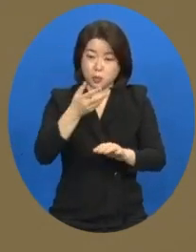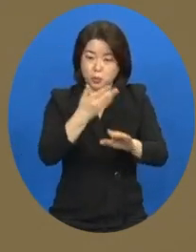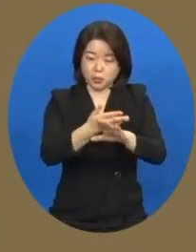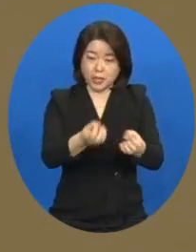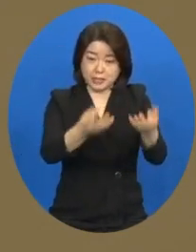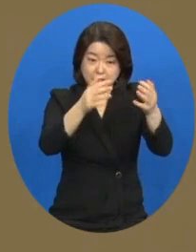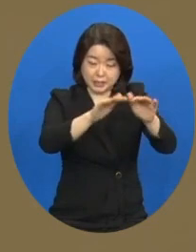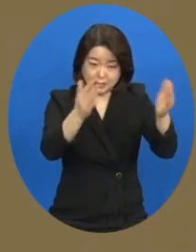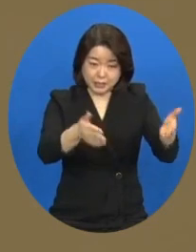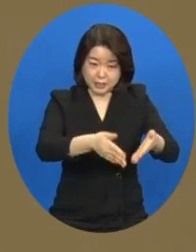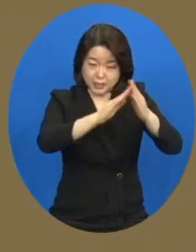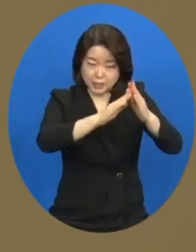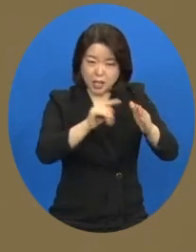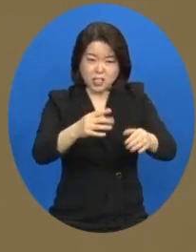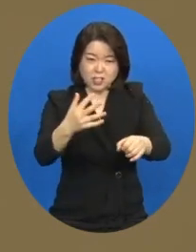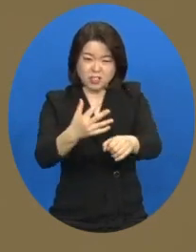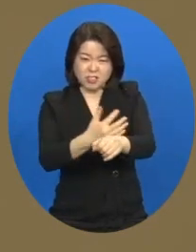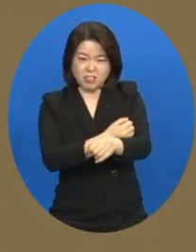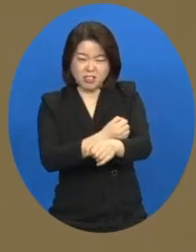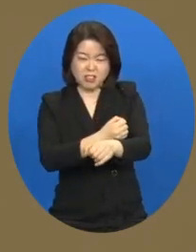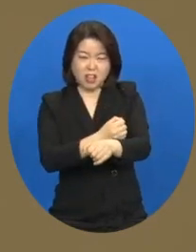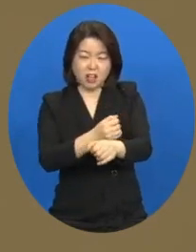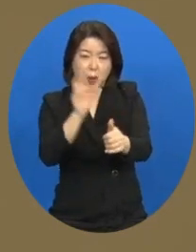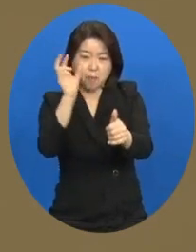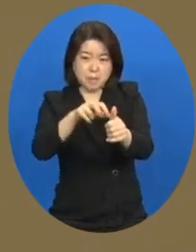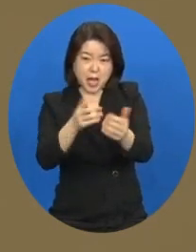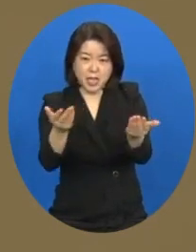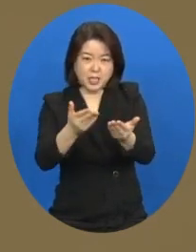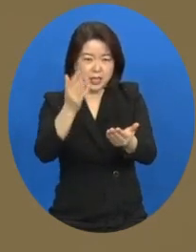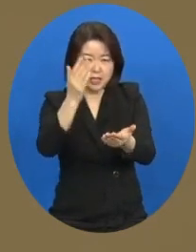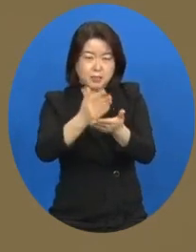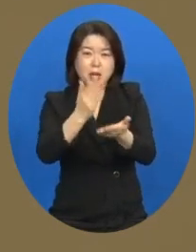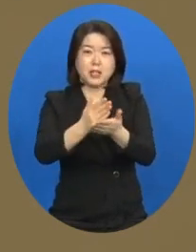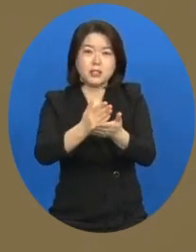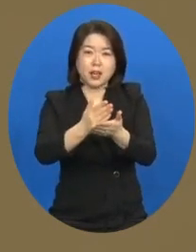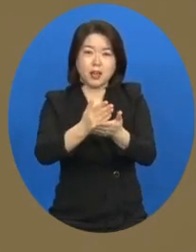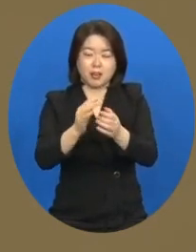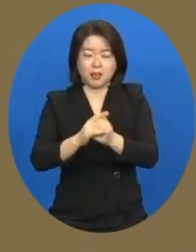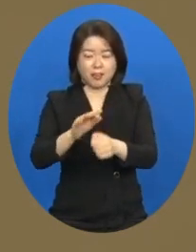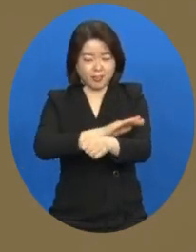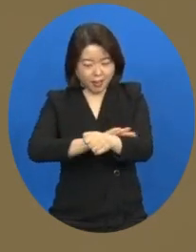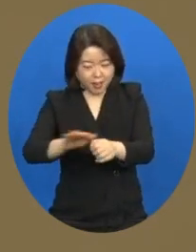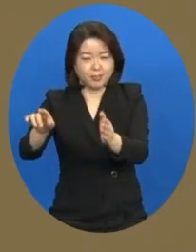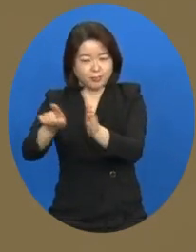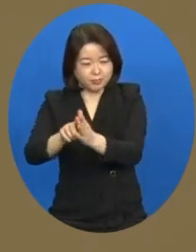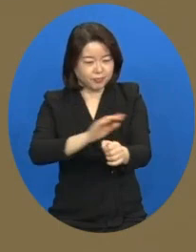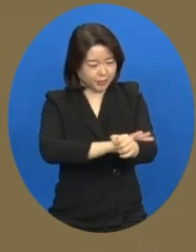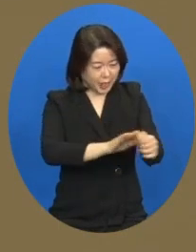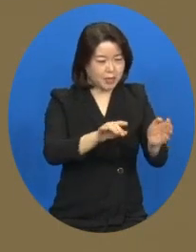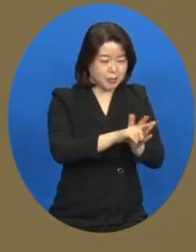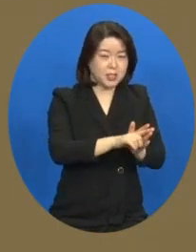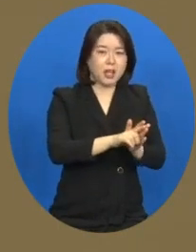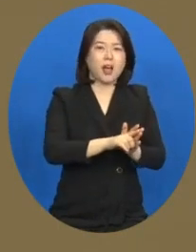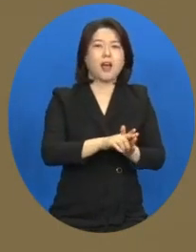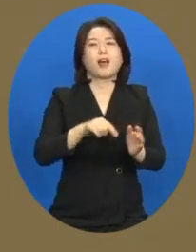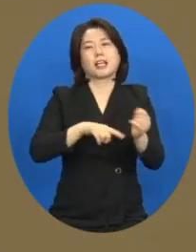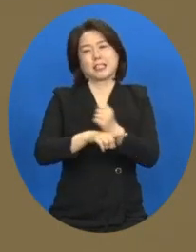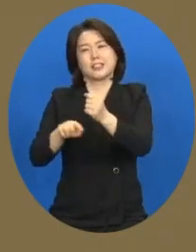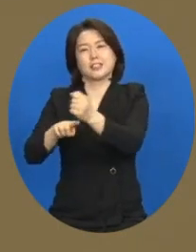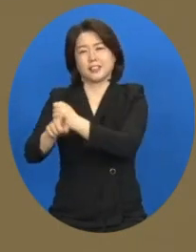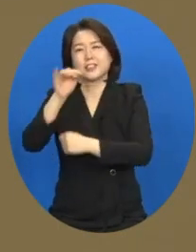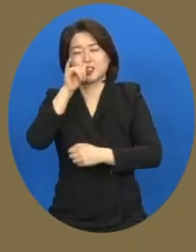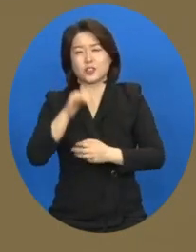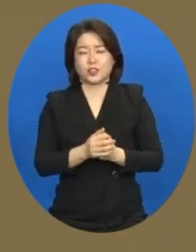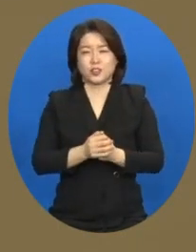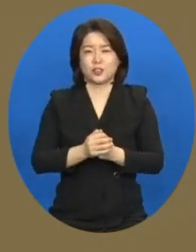만드는 이런 끔찍한 일은 짓지 말자. 다 하나님 잘 믿자는 거예요. 그런데 참 보세요. 하나님